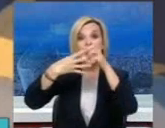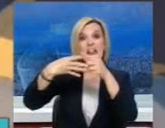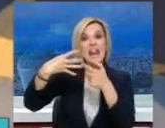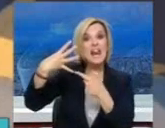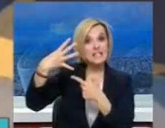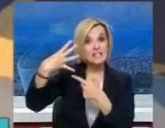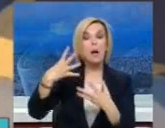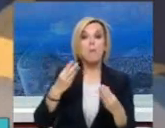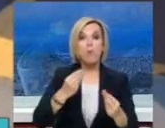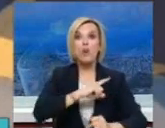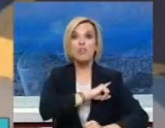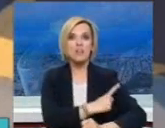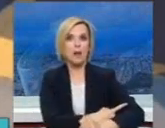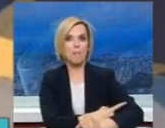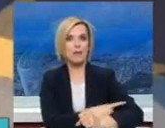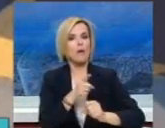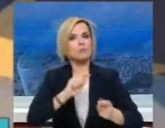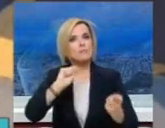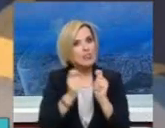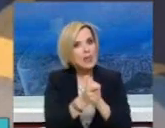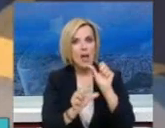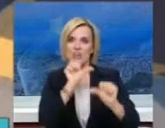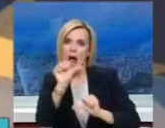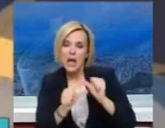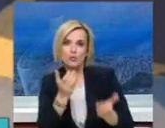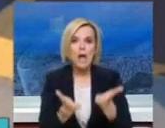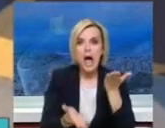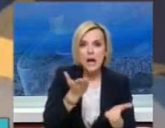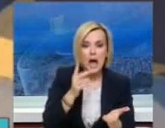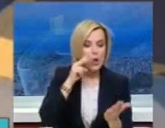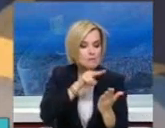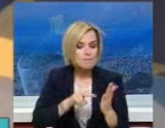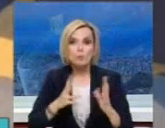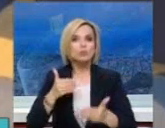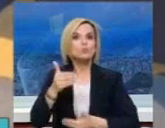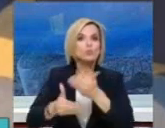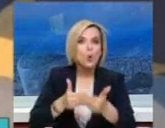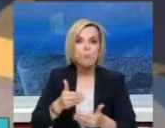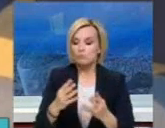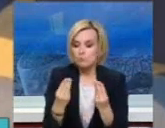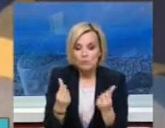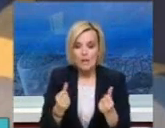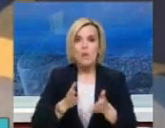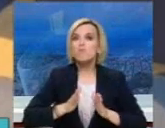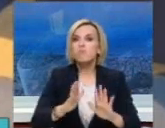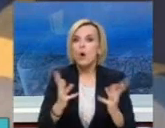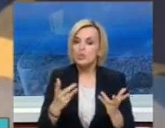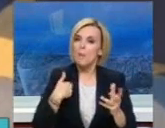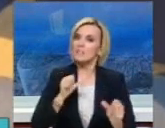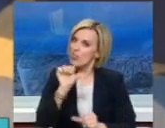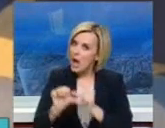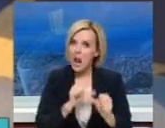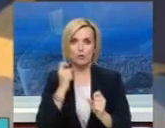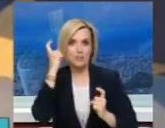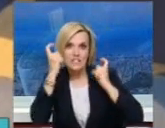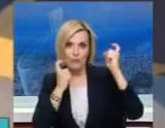θα μεταβάλλεται ανάλογα με τις υπουργικές αποφάσεις κατά την εξέλιξη της υγειονομικής κρίσης. Υπολογίζεται